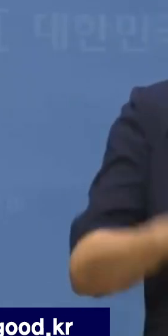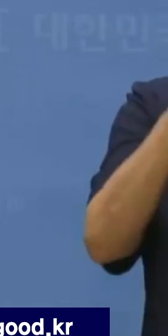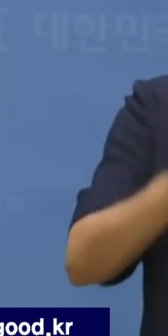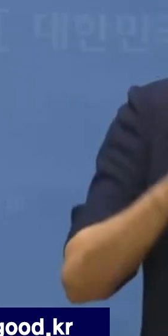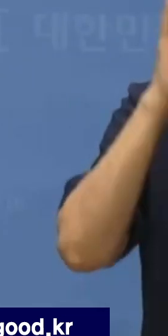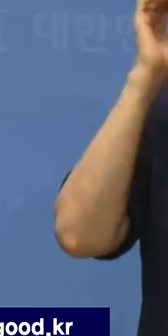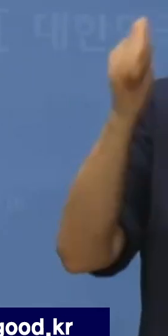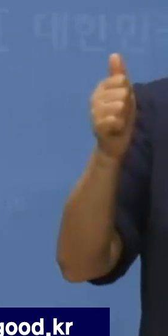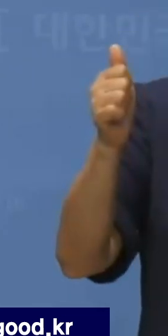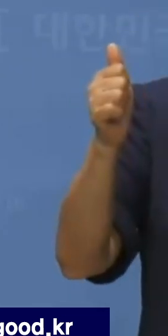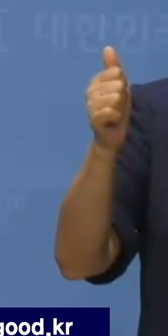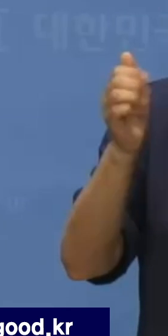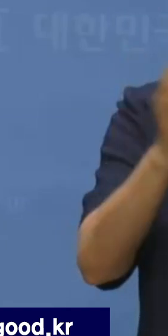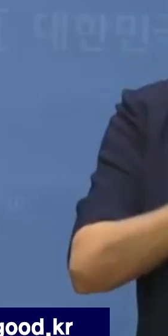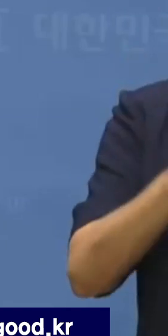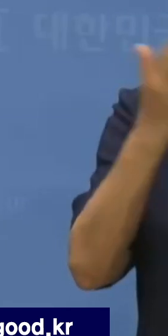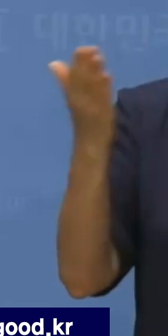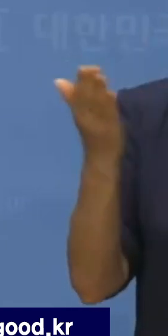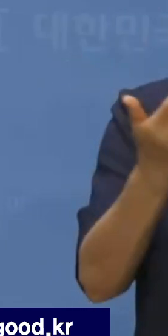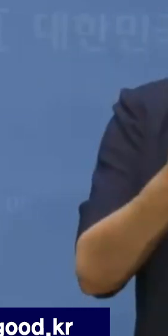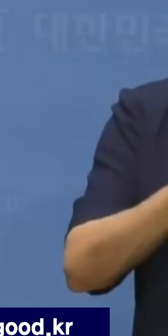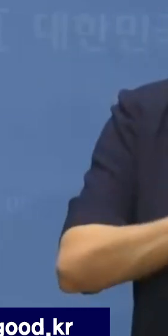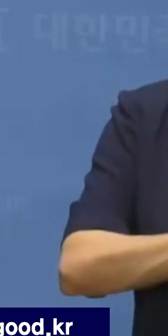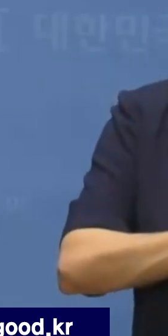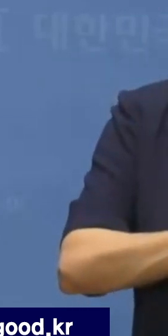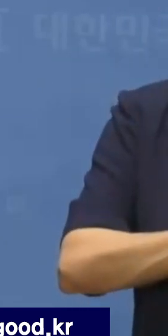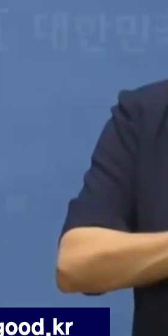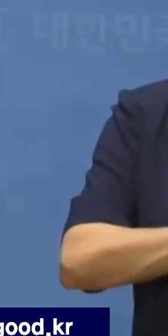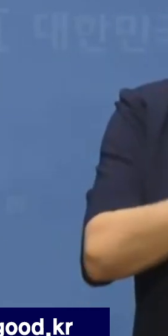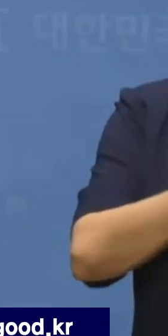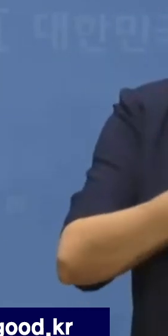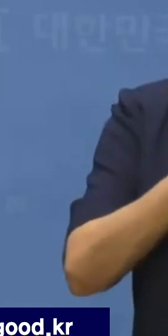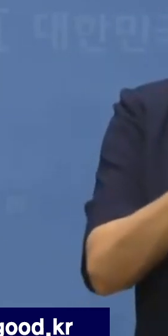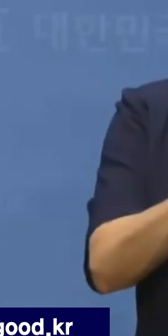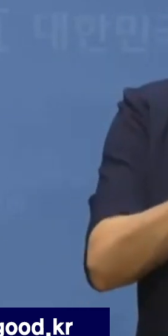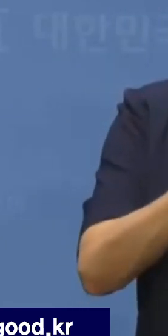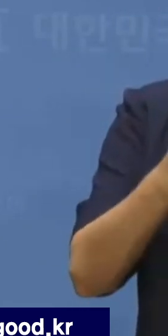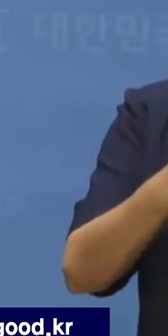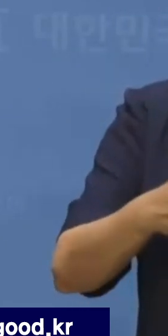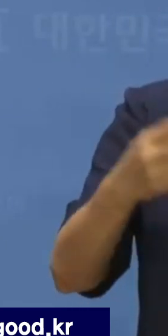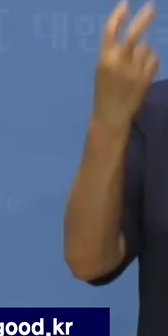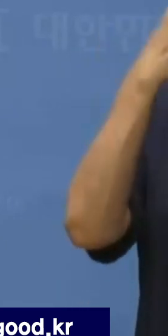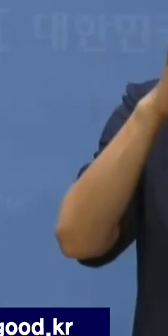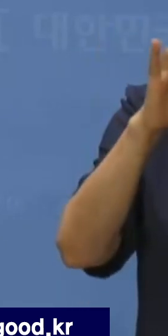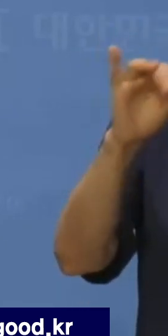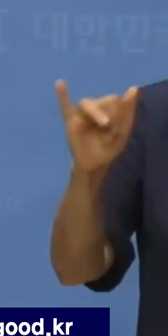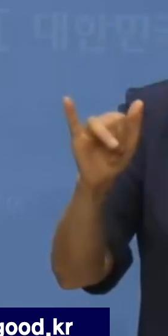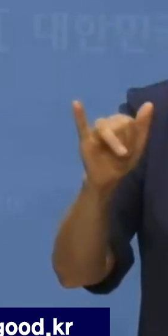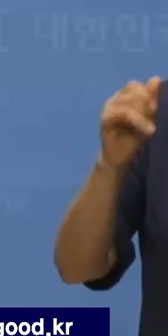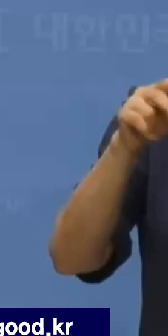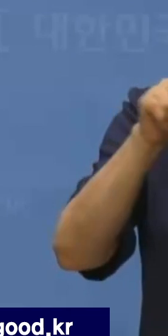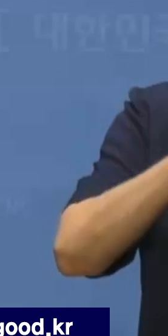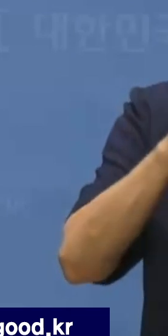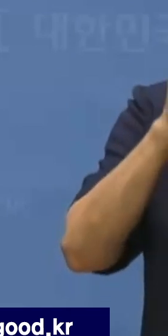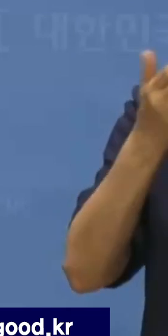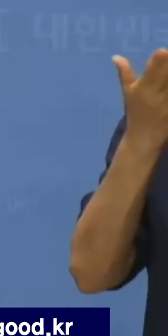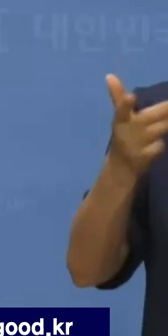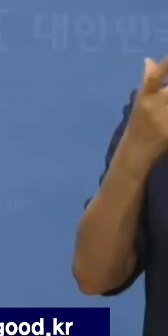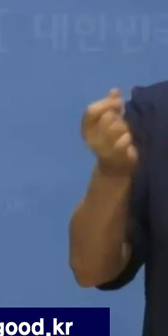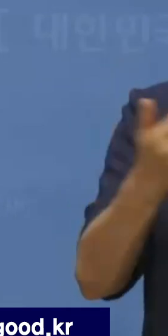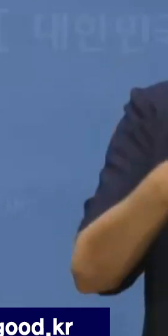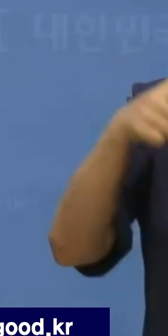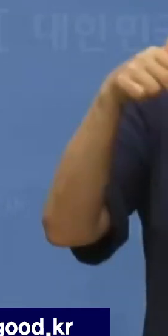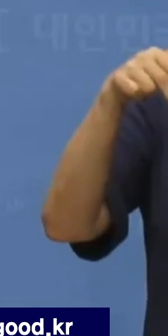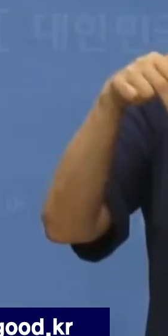윤석열 대통령에게 공직은 집권을 도운 검사들을 위한 훈장입니까? 윤석열 대통령은